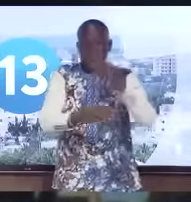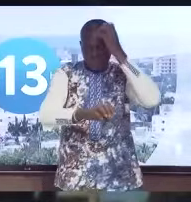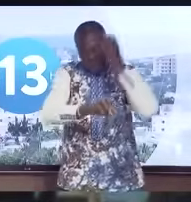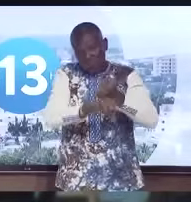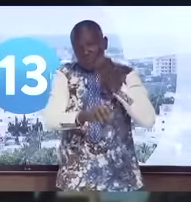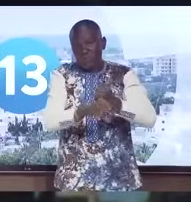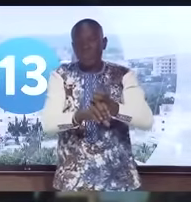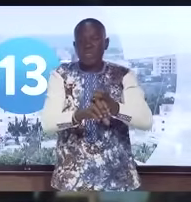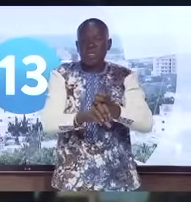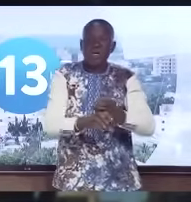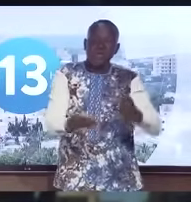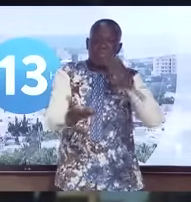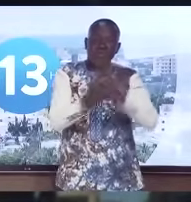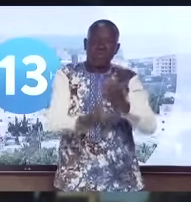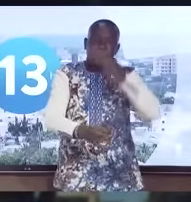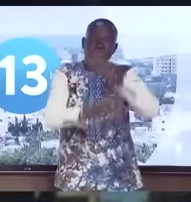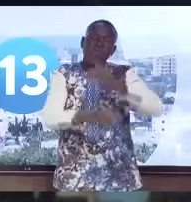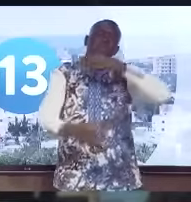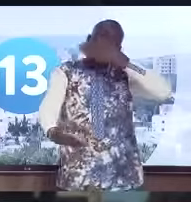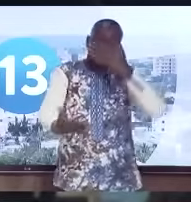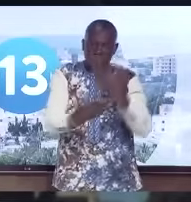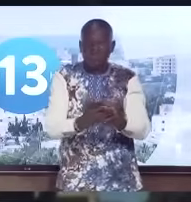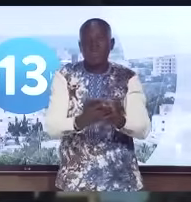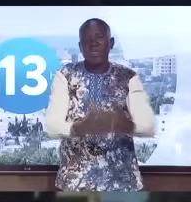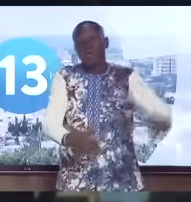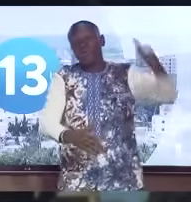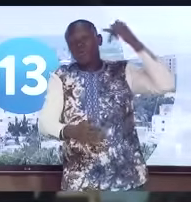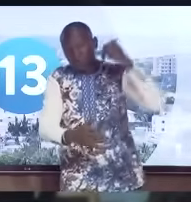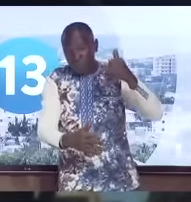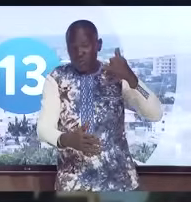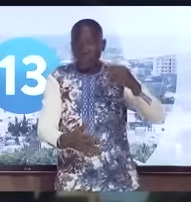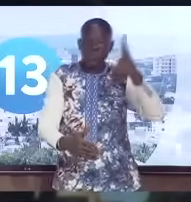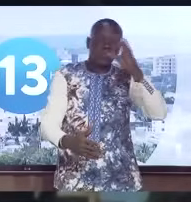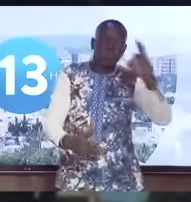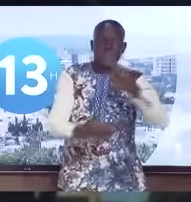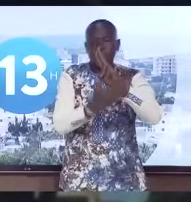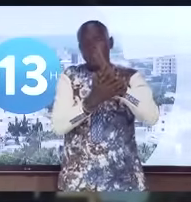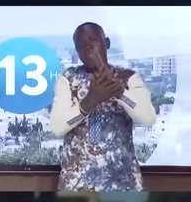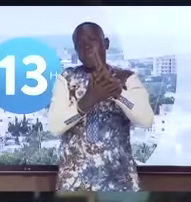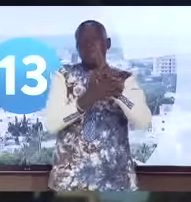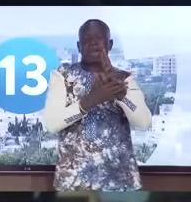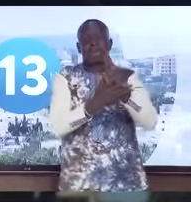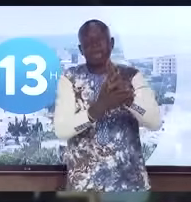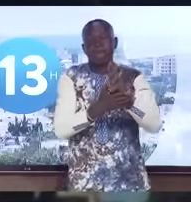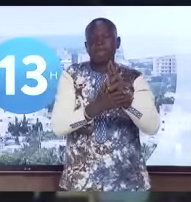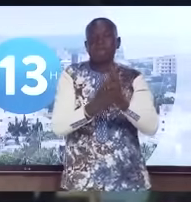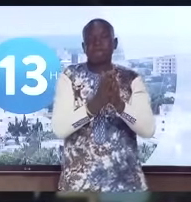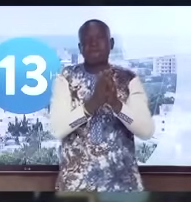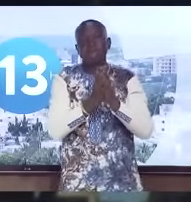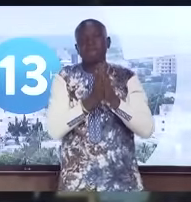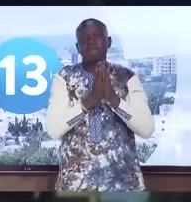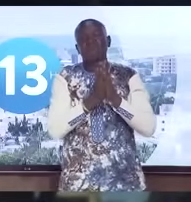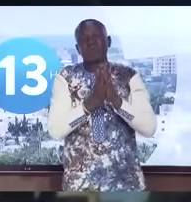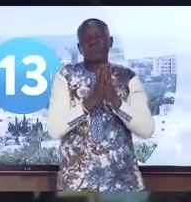qui entravent le bon fonctionnement des services de téléphonie mobile au Burkina. Le compte-rendu de Lamine